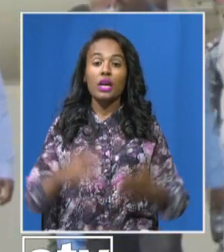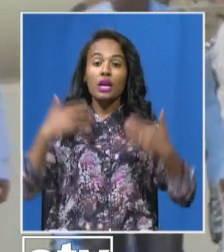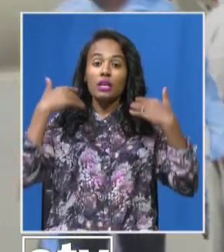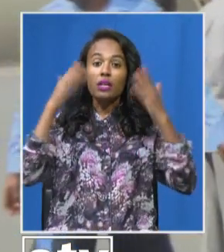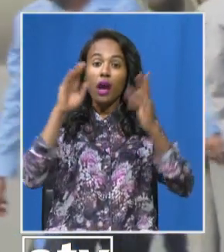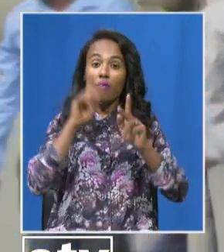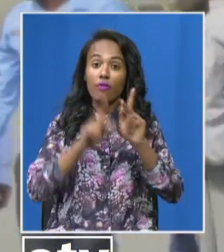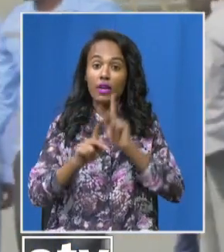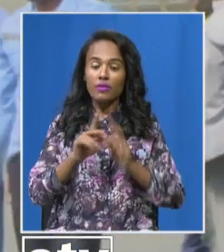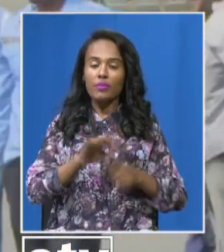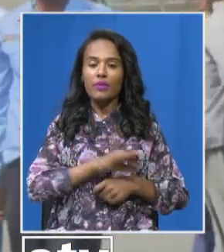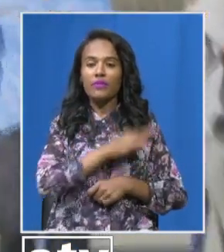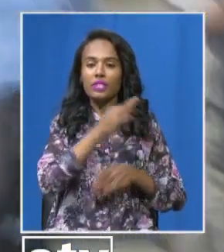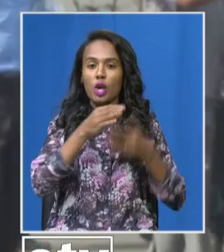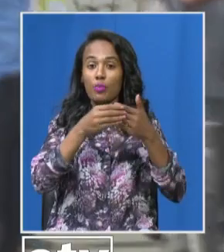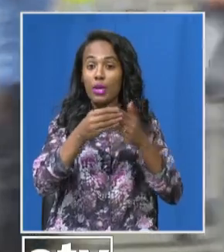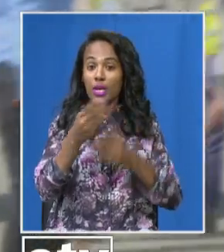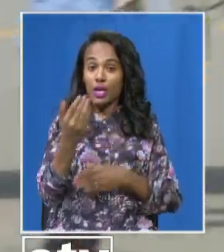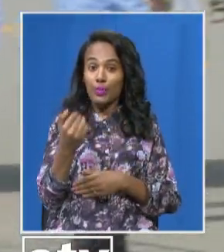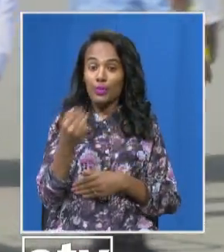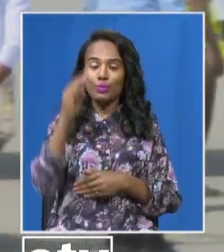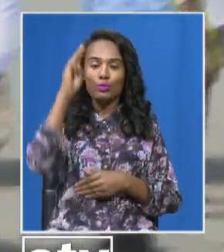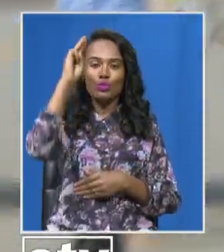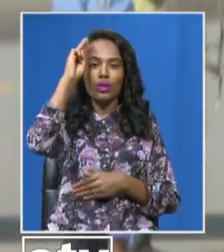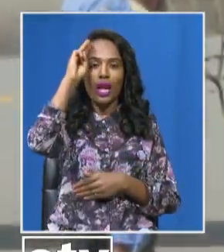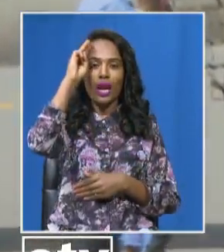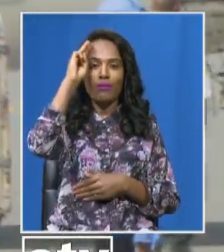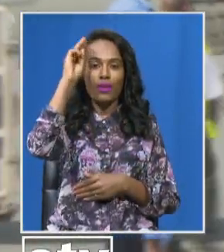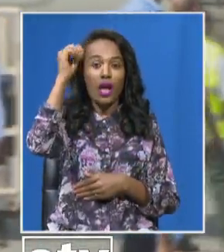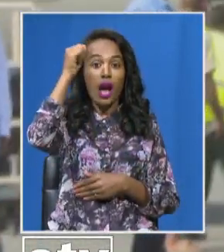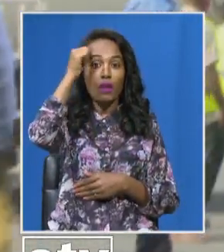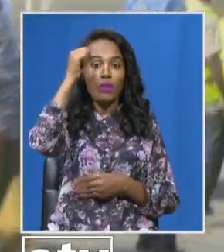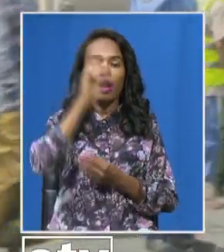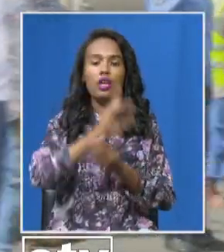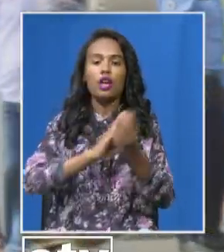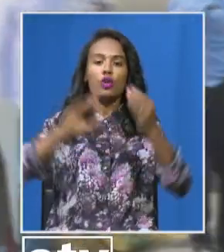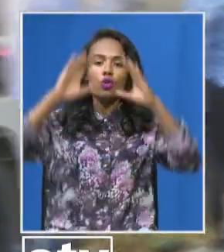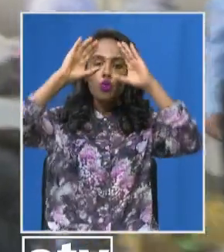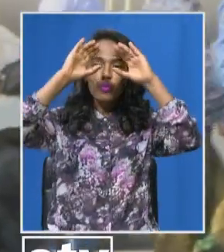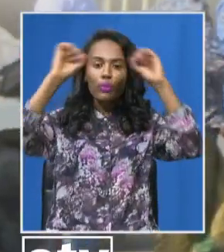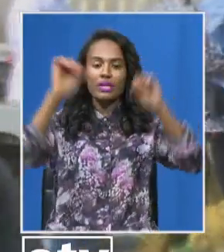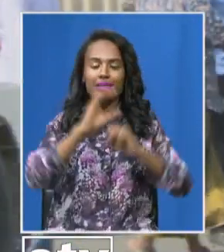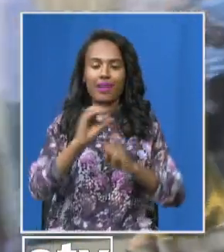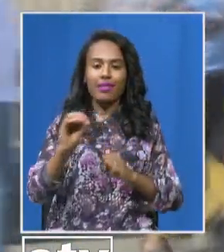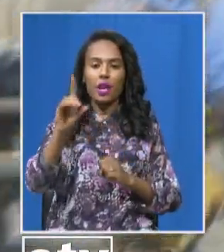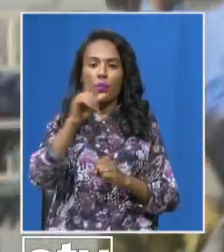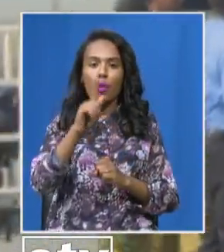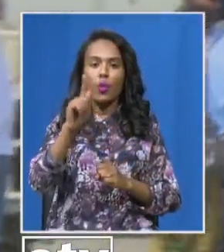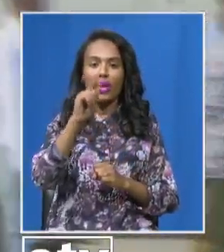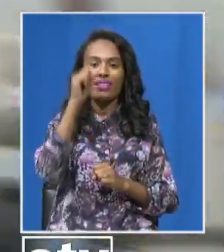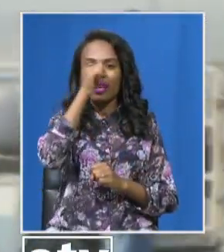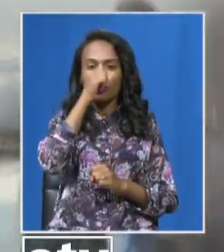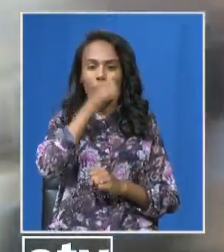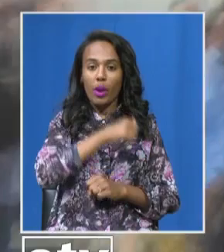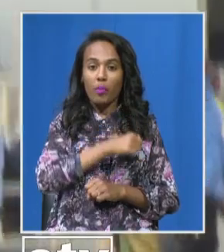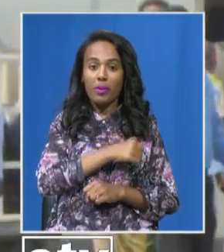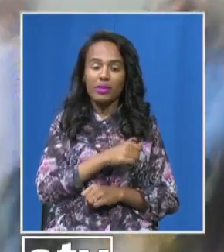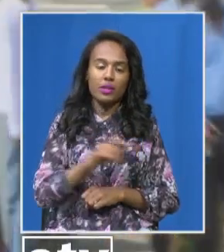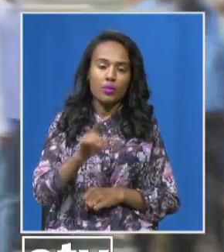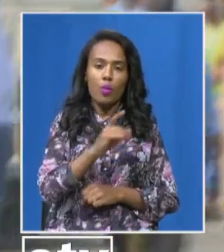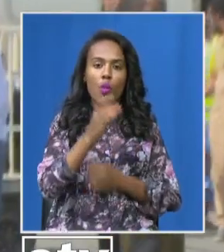የአፋር ህዝብ መንፈሳዊ መሪ የነበሩት ሱልጣን ሐምፍሪ አሊሚራ የክልሉ ፕሬዝዳንትና በኩዌት የኢትዮጵያ አምባሳደር